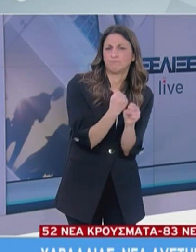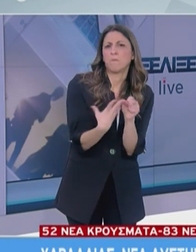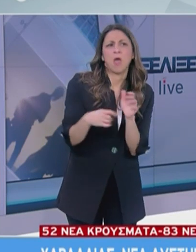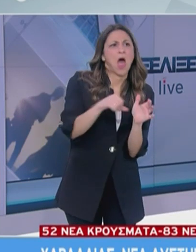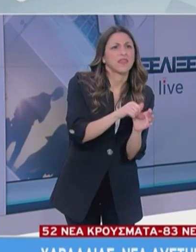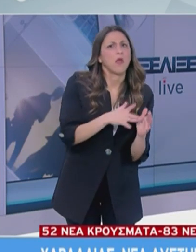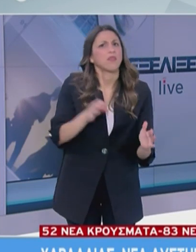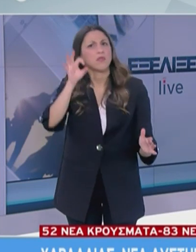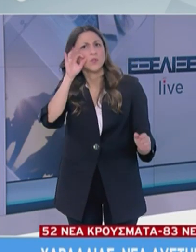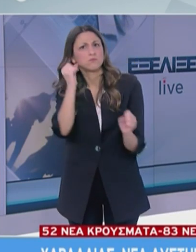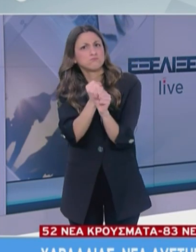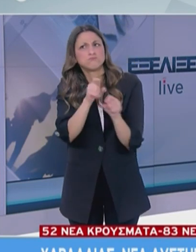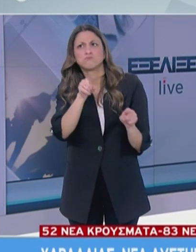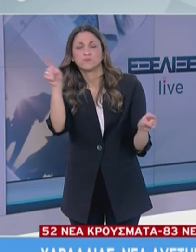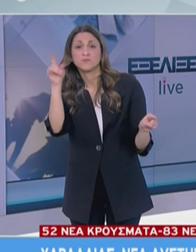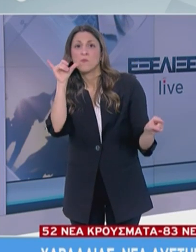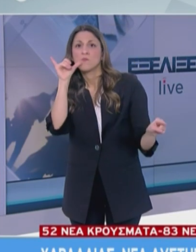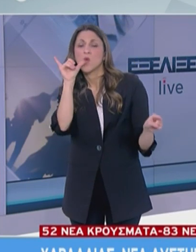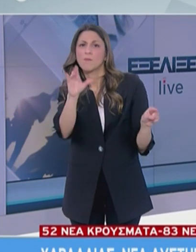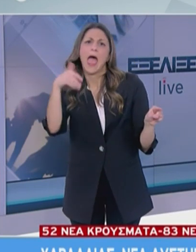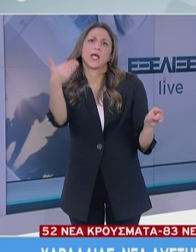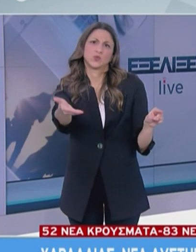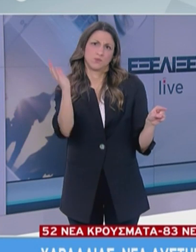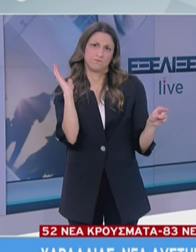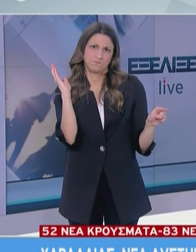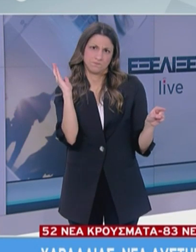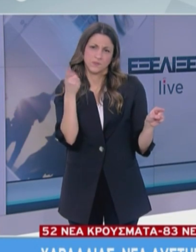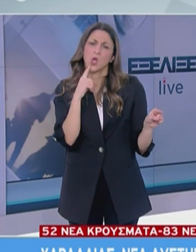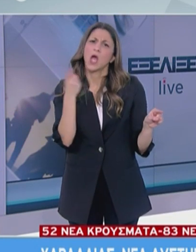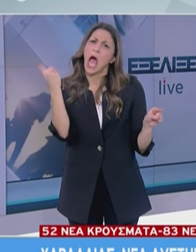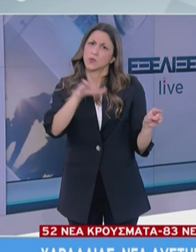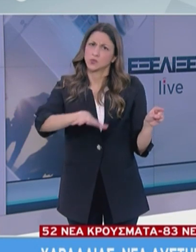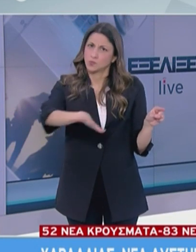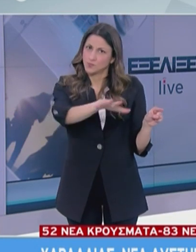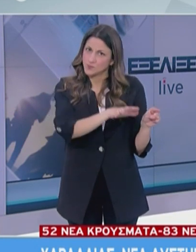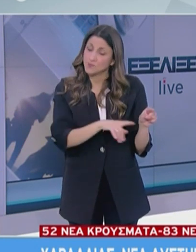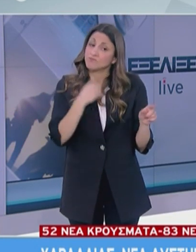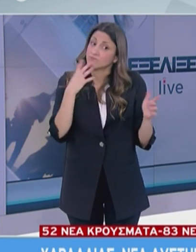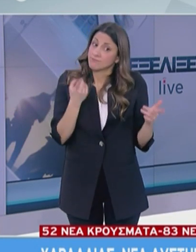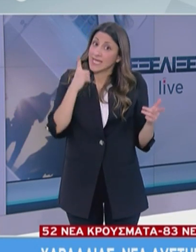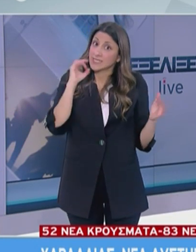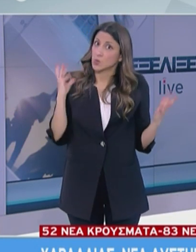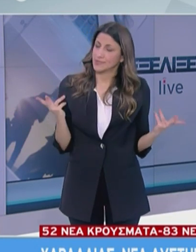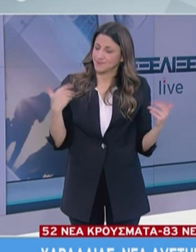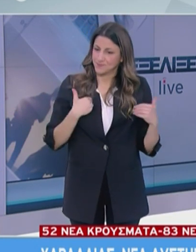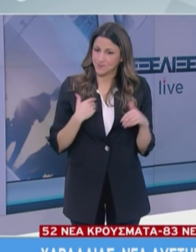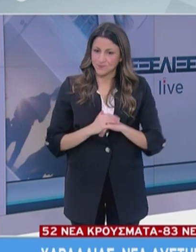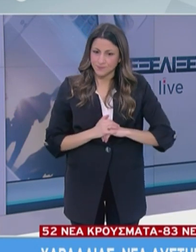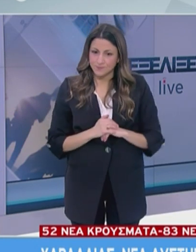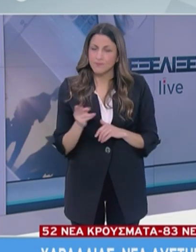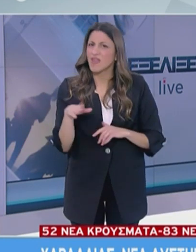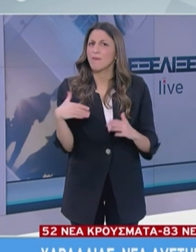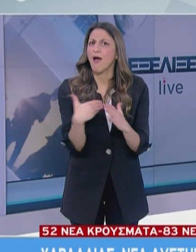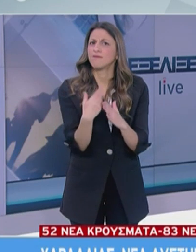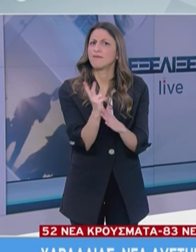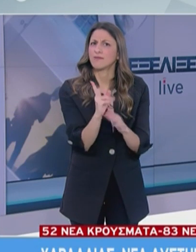Αθήνα ή στη Θεσσαλονίκη, έχουν μόνιμη κατοικία εκτός, δηλαδή σε άλλους νομούς, θα πρέπει να γνωρίζουν ότι κάνοντας χρήση της αδείας